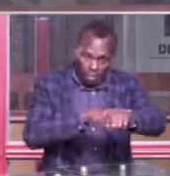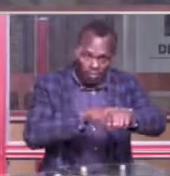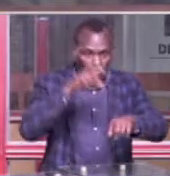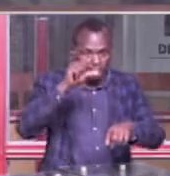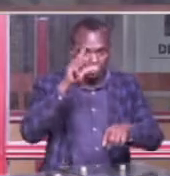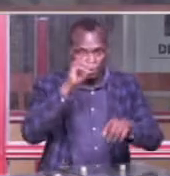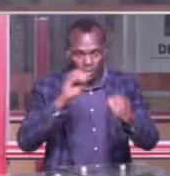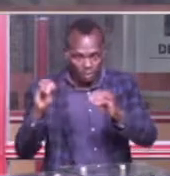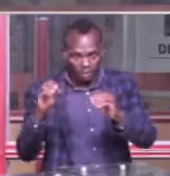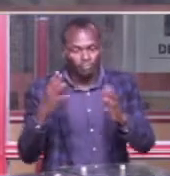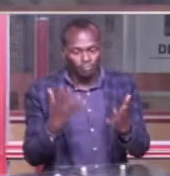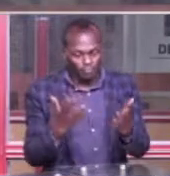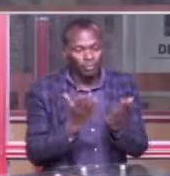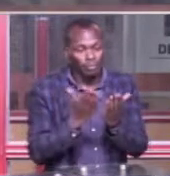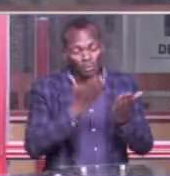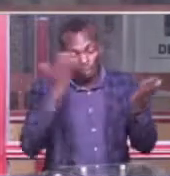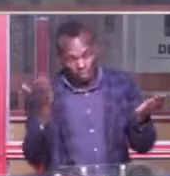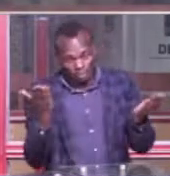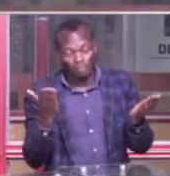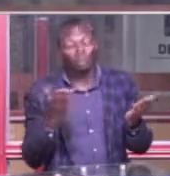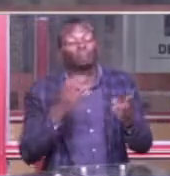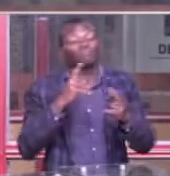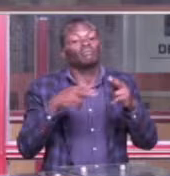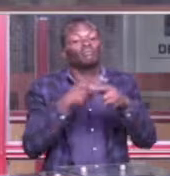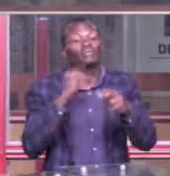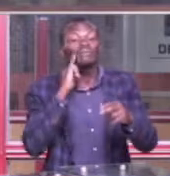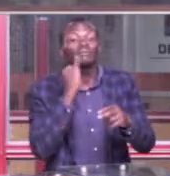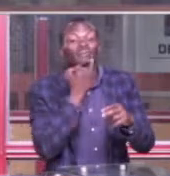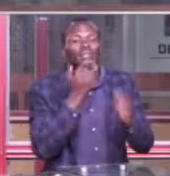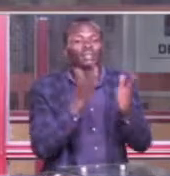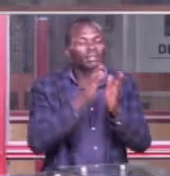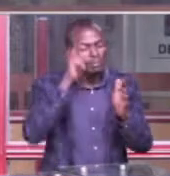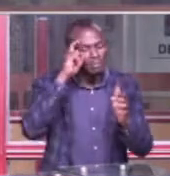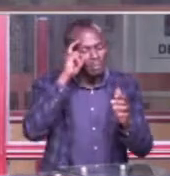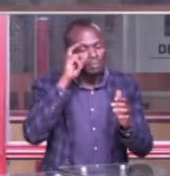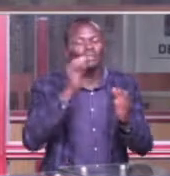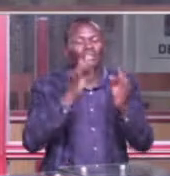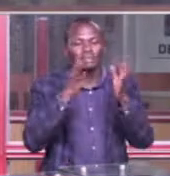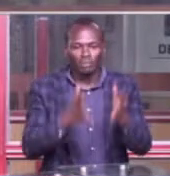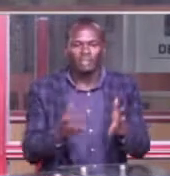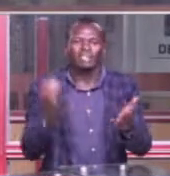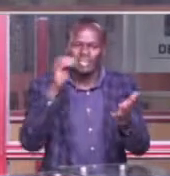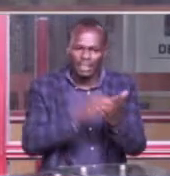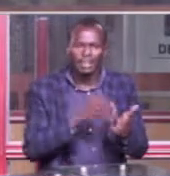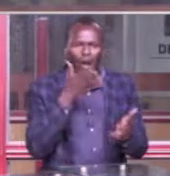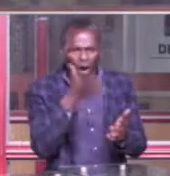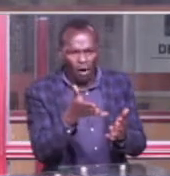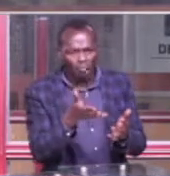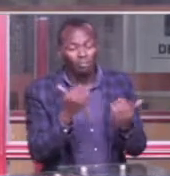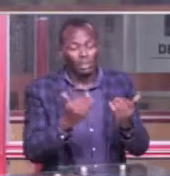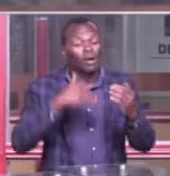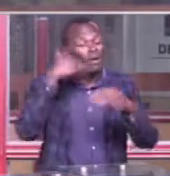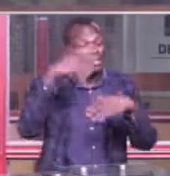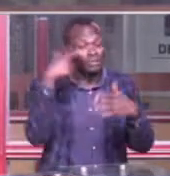Nja kubaawo Serwanje Julius ne munange Charles Isaac era tuberenga tuga kutuusako mbujjuvu. Kudakiika eno tuwagala okulekera owawesi